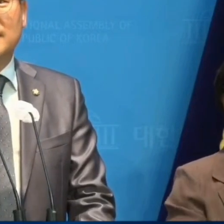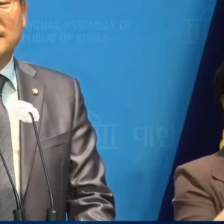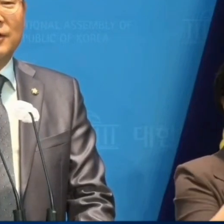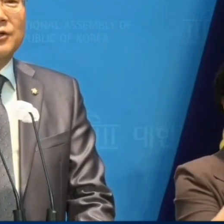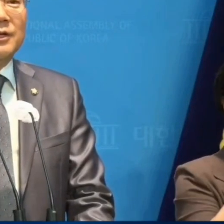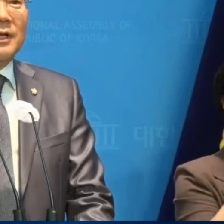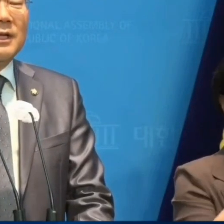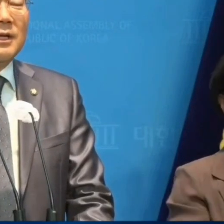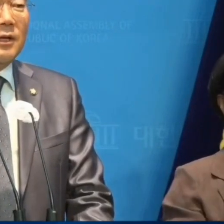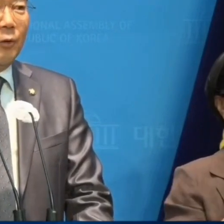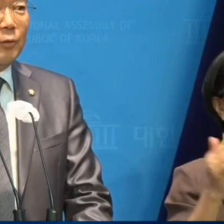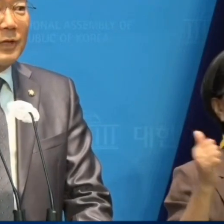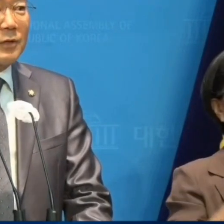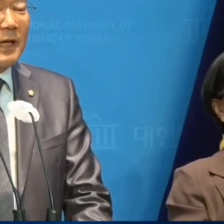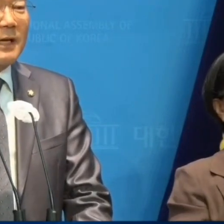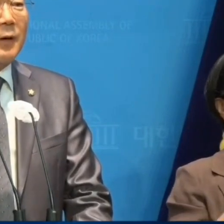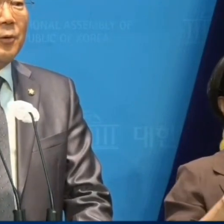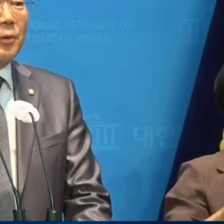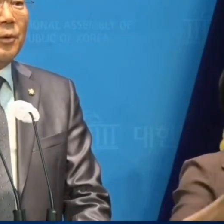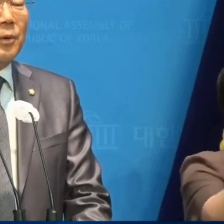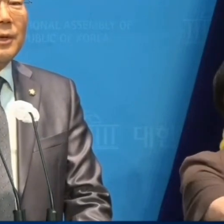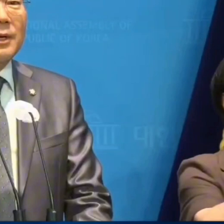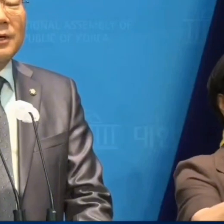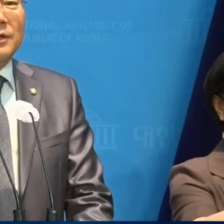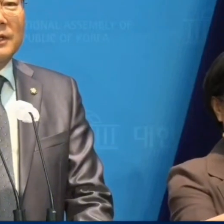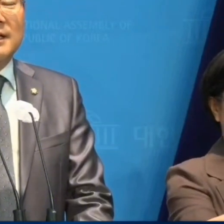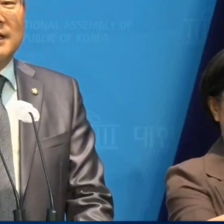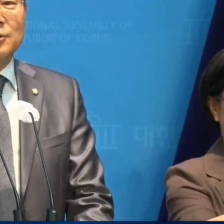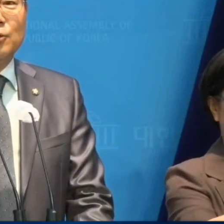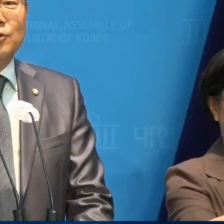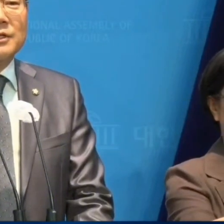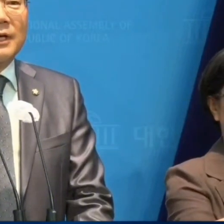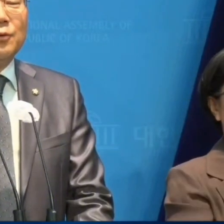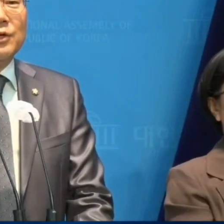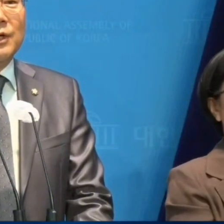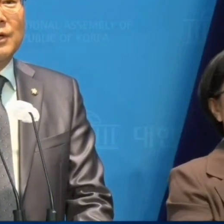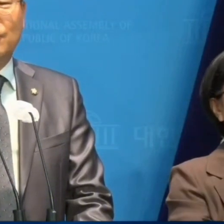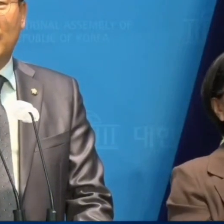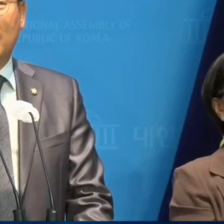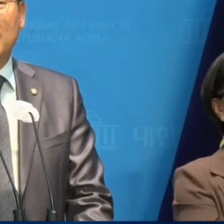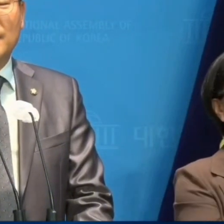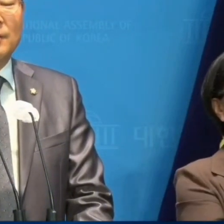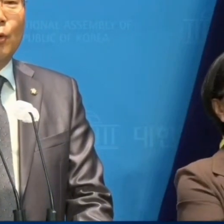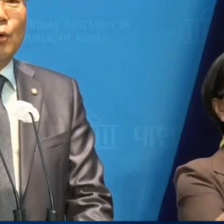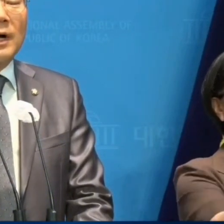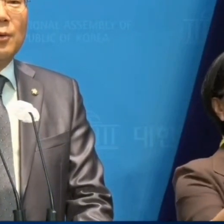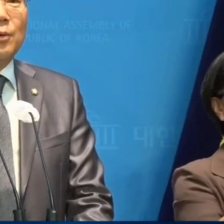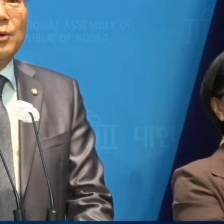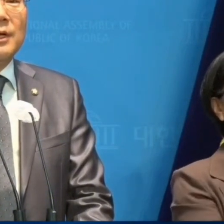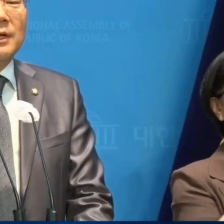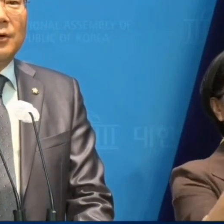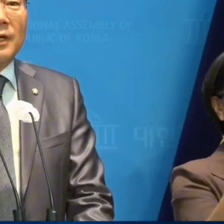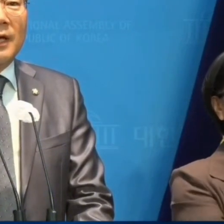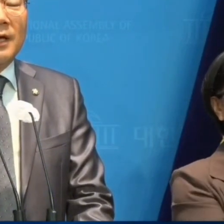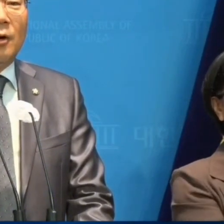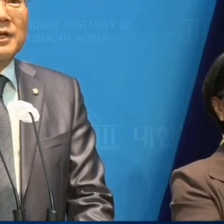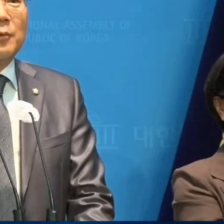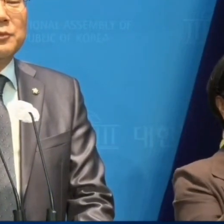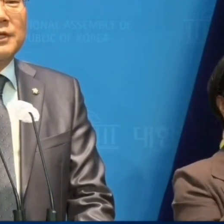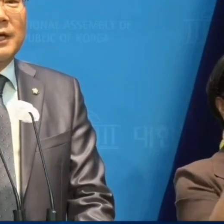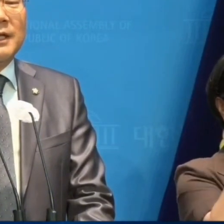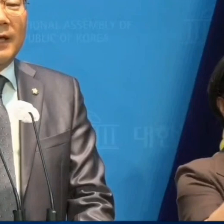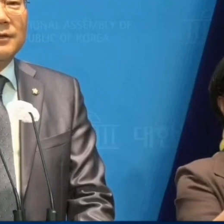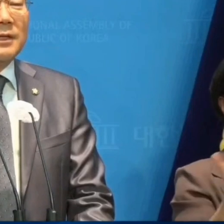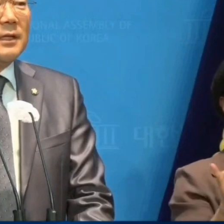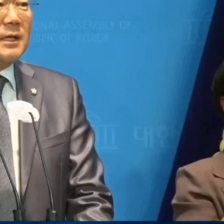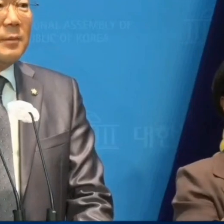하는 의견들이 여러 곳에서 제기되었고 이에 따라서 오늘 최고위원회에 보고하고 이렇게 검사